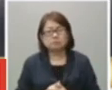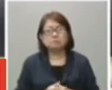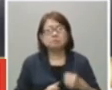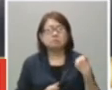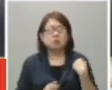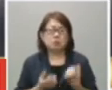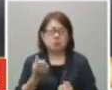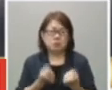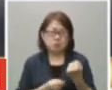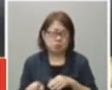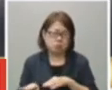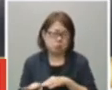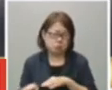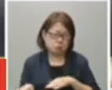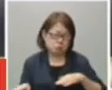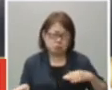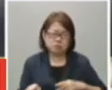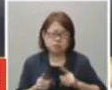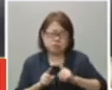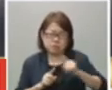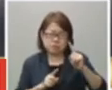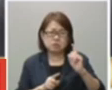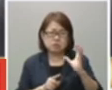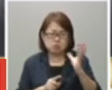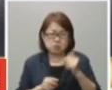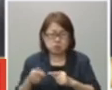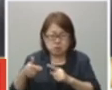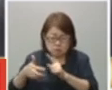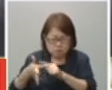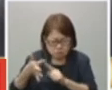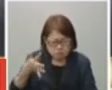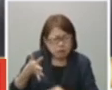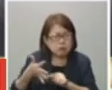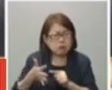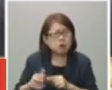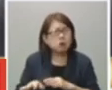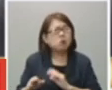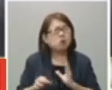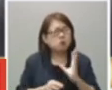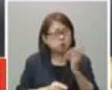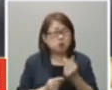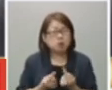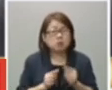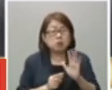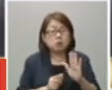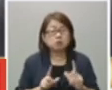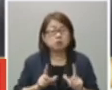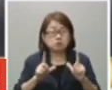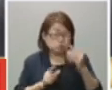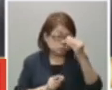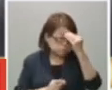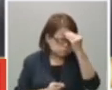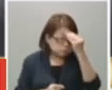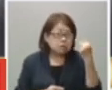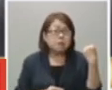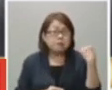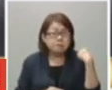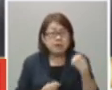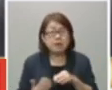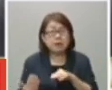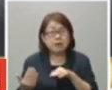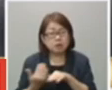ติดอันดับต้นๆของโลกครับอย่างในโตเกียวเนี่ยเขามีพื้นที่ถนน